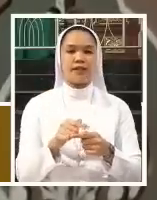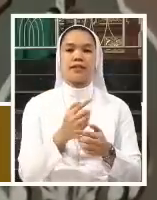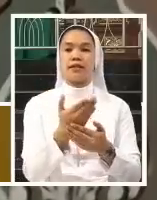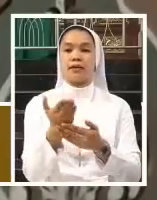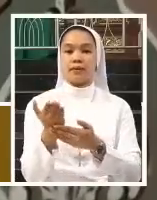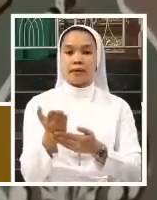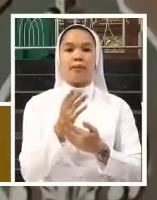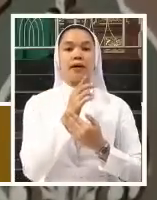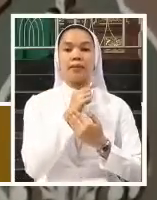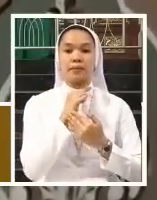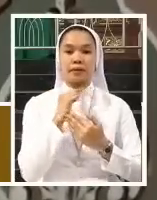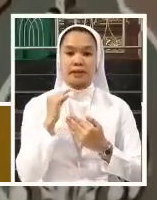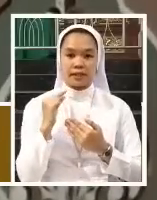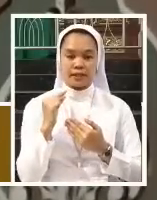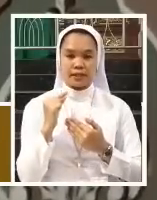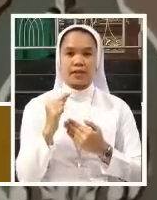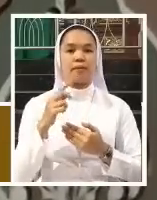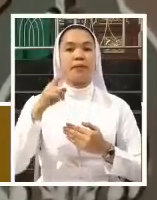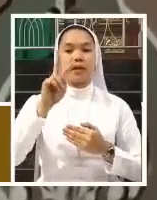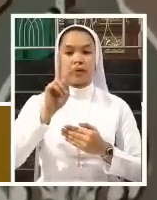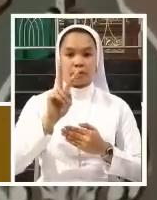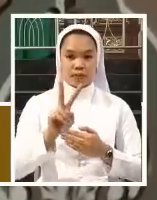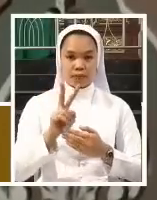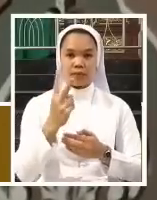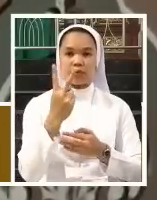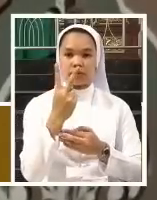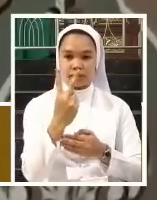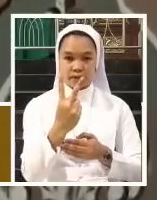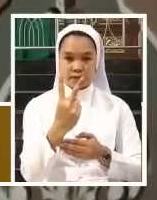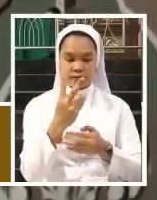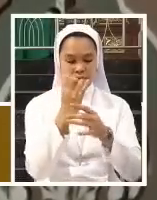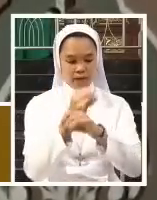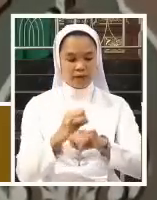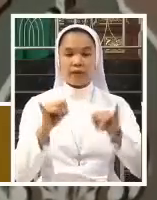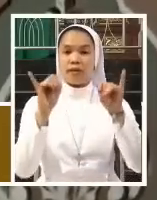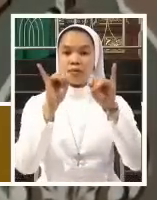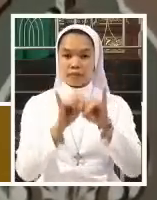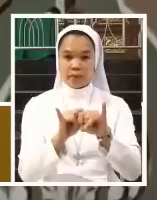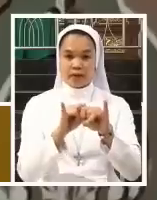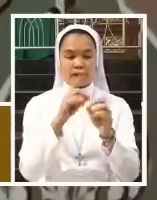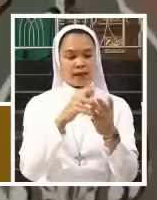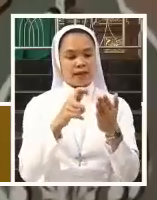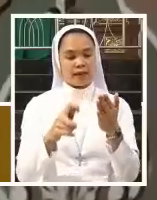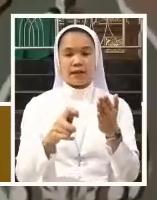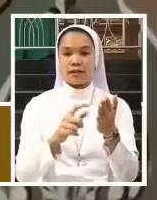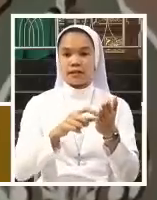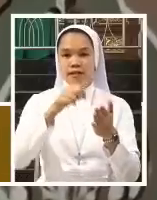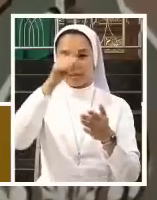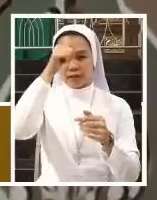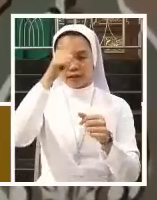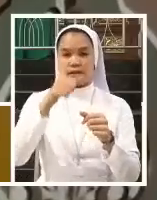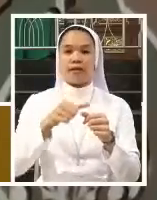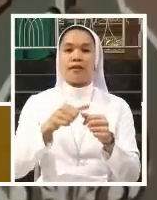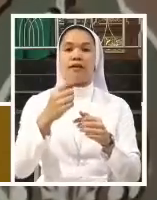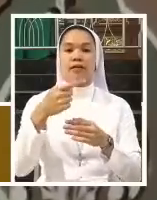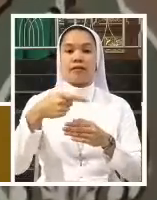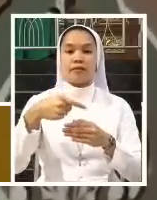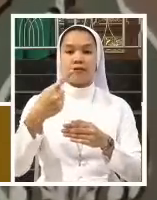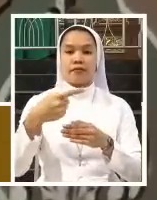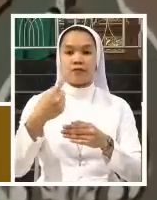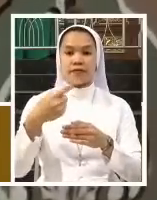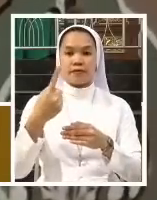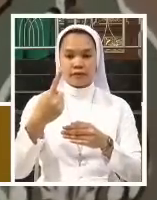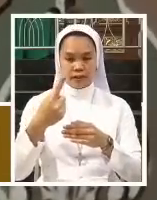na duwang importanteng bagay ang gigibuhon niya tungon yan. Enot, ang